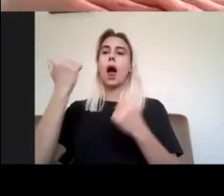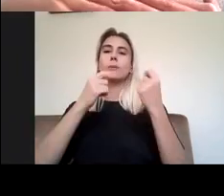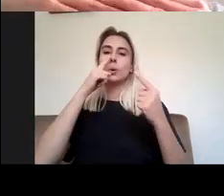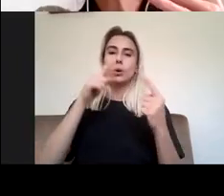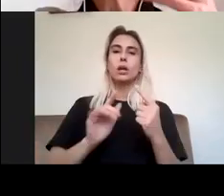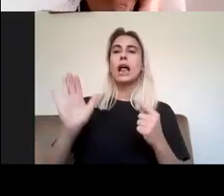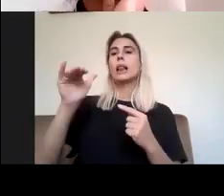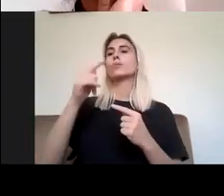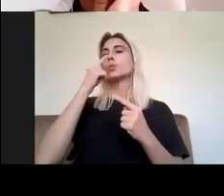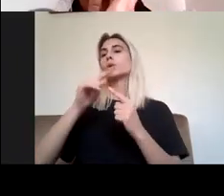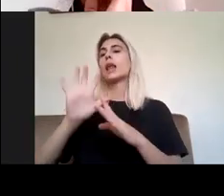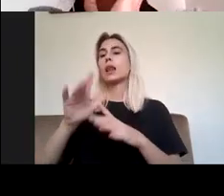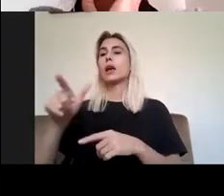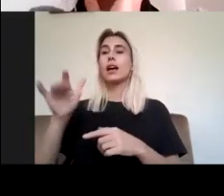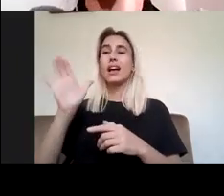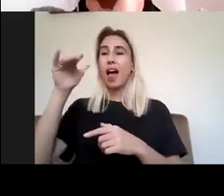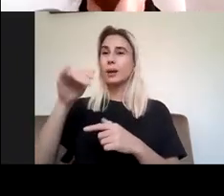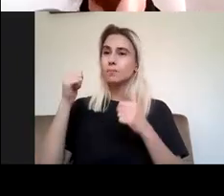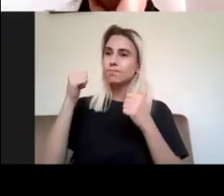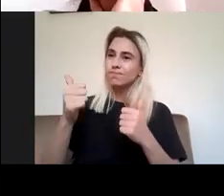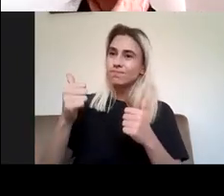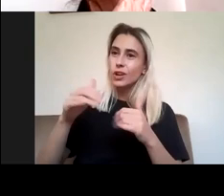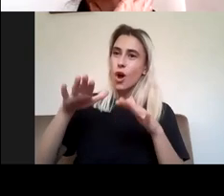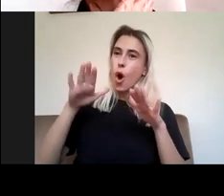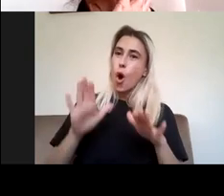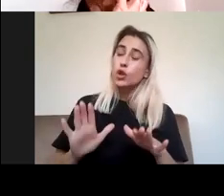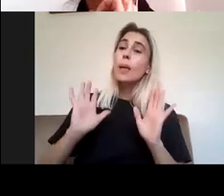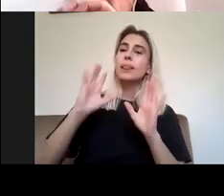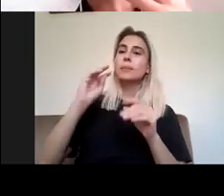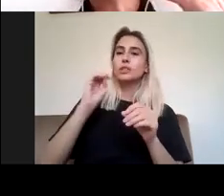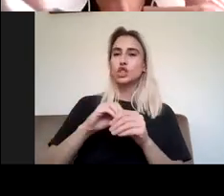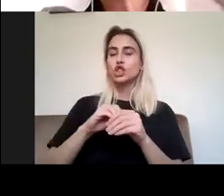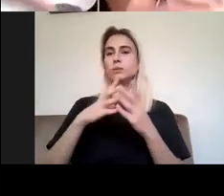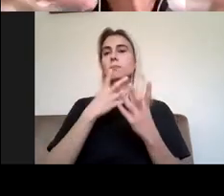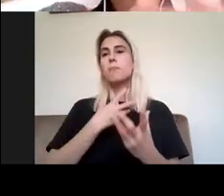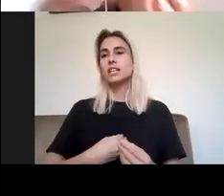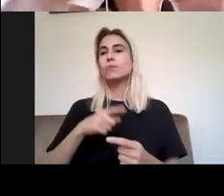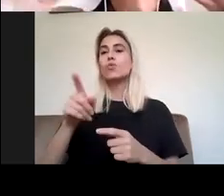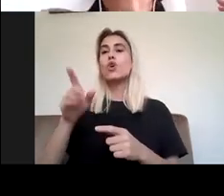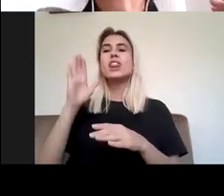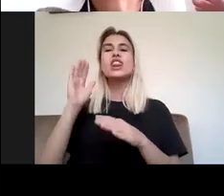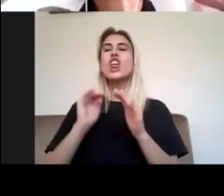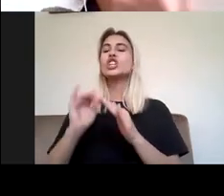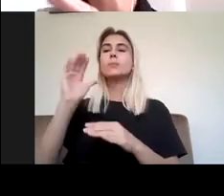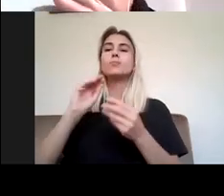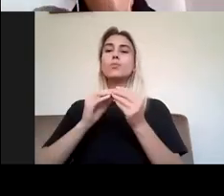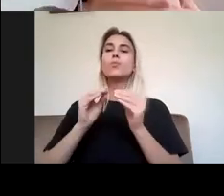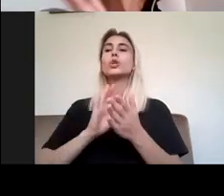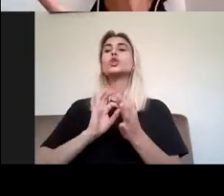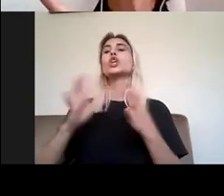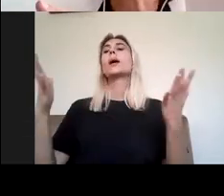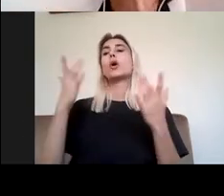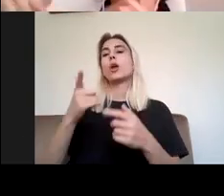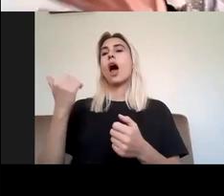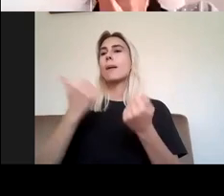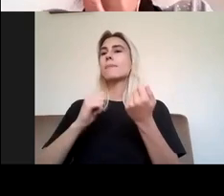değil. Kaldırım standardını yani oturtamadığımız için maalesef bunda yaşadığımız problemi çözemiyoruz. Aracı değiştirdik,